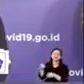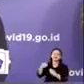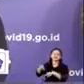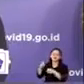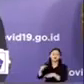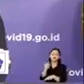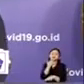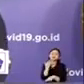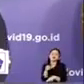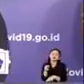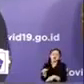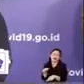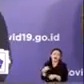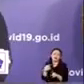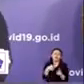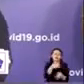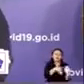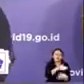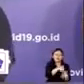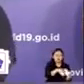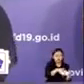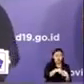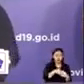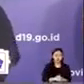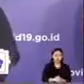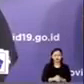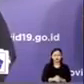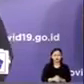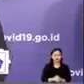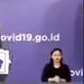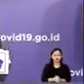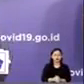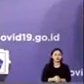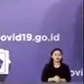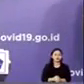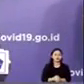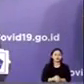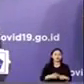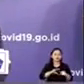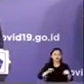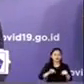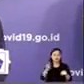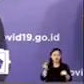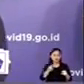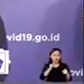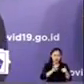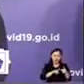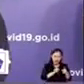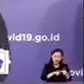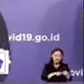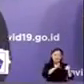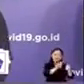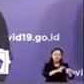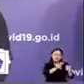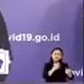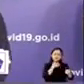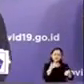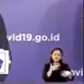dari obat-obat yang sudah beredar seperti itu kemudian yang kedua Kita juga melakukan penelitian terhadap